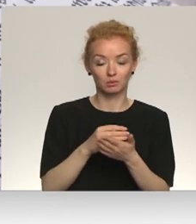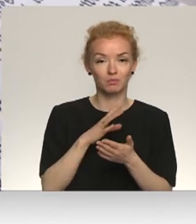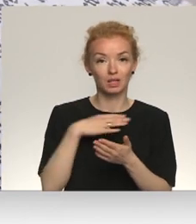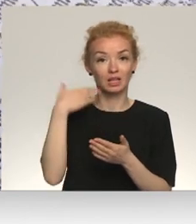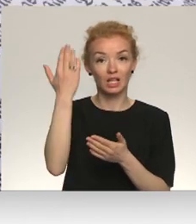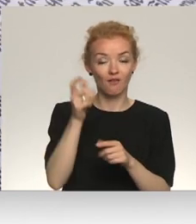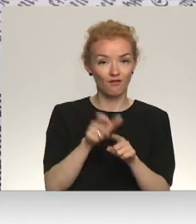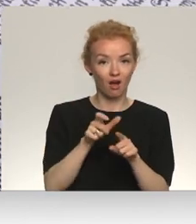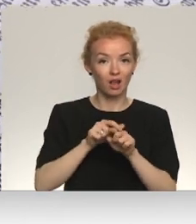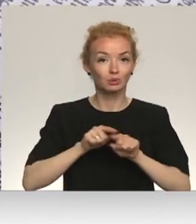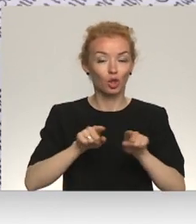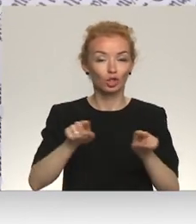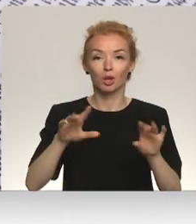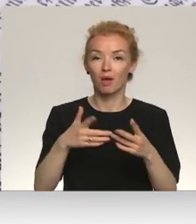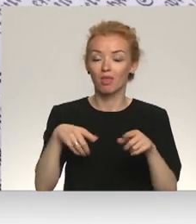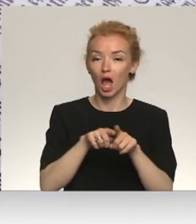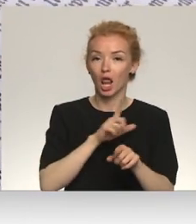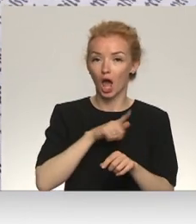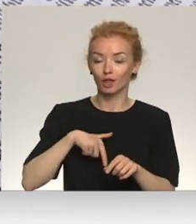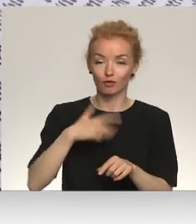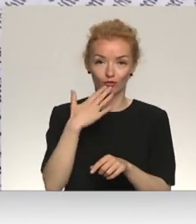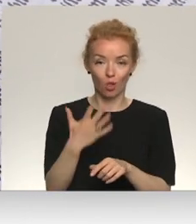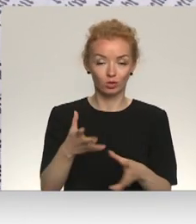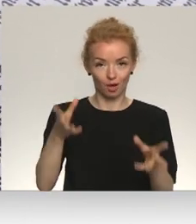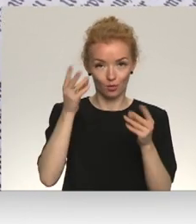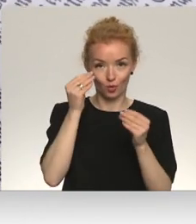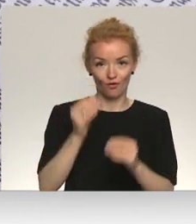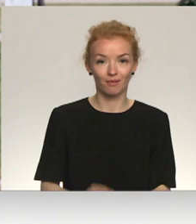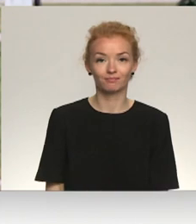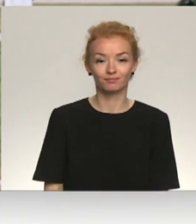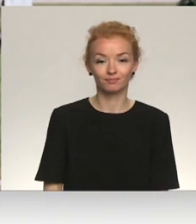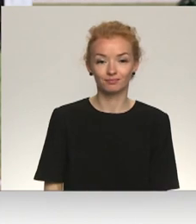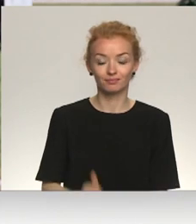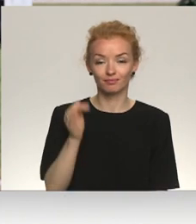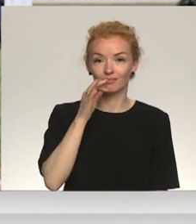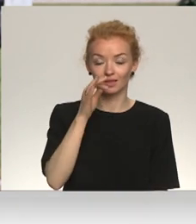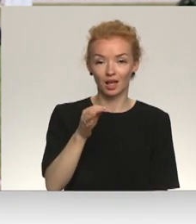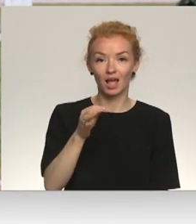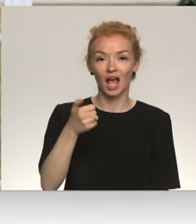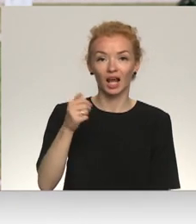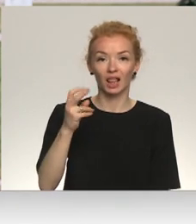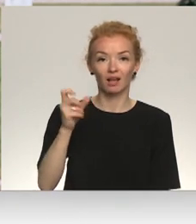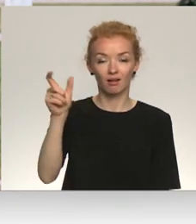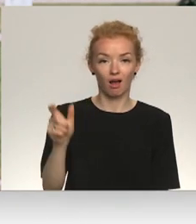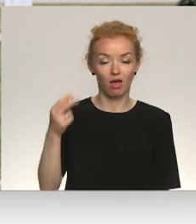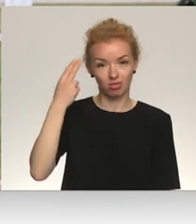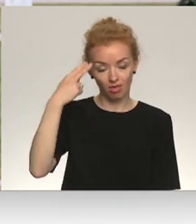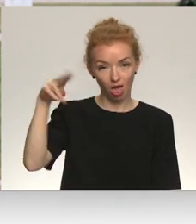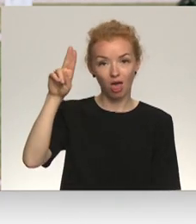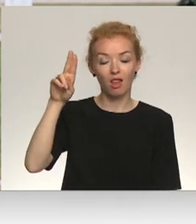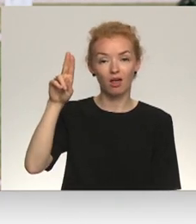dieva vārda izplatīšanā, bet arī latviešu valodā. Apguvē. Un tie sauktie Glika dēli,